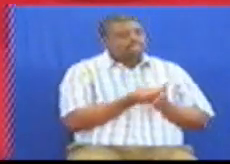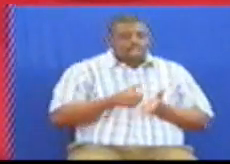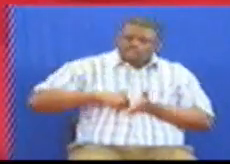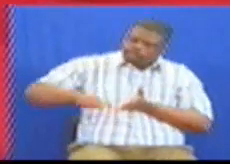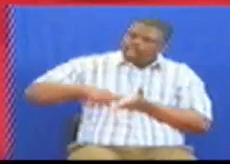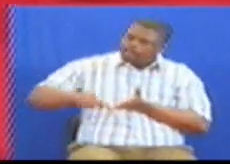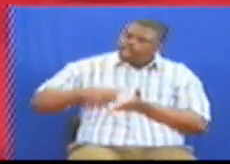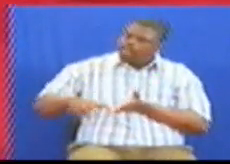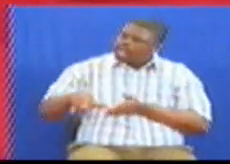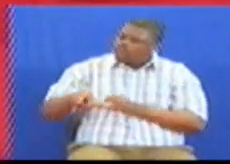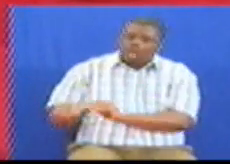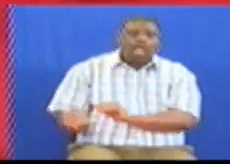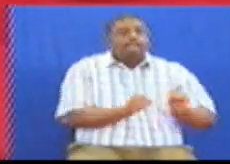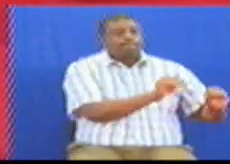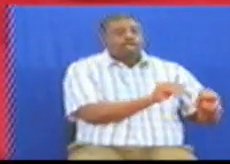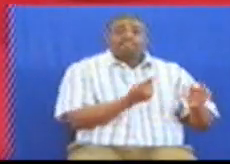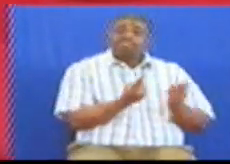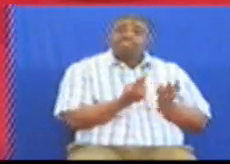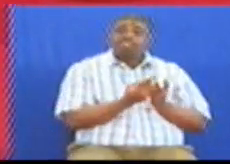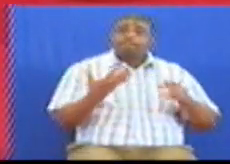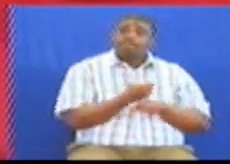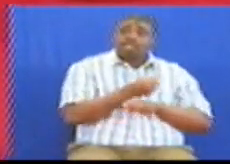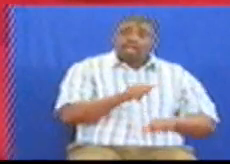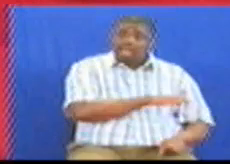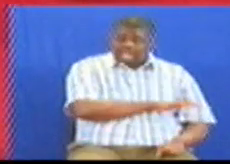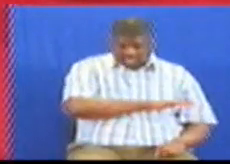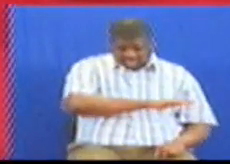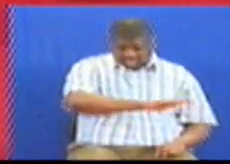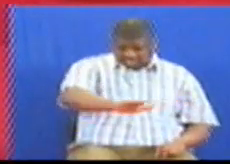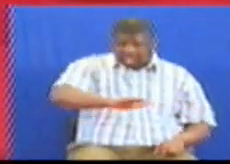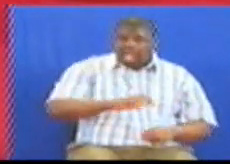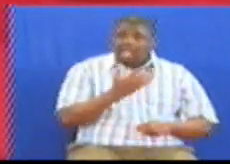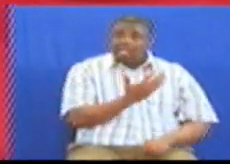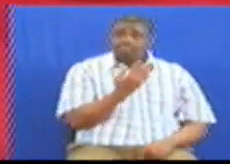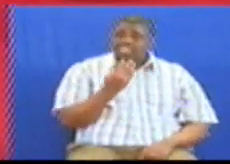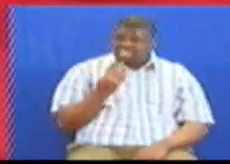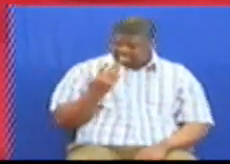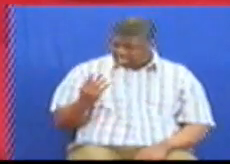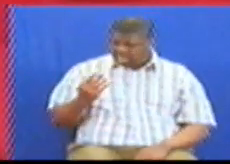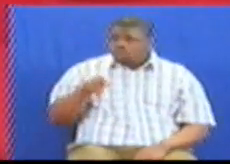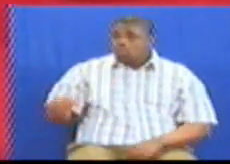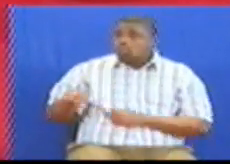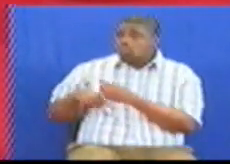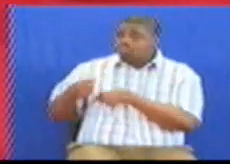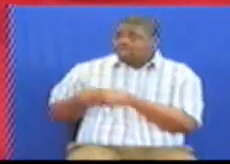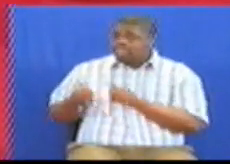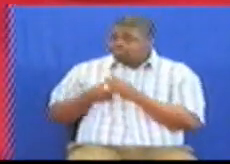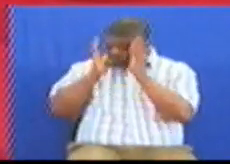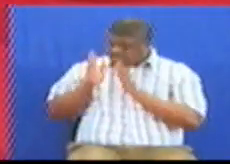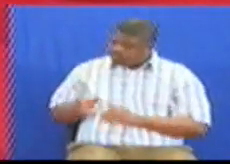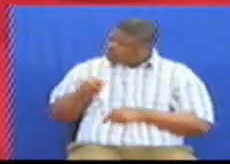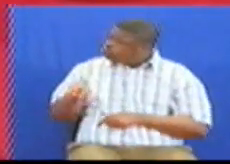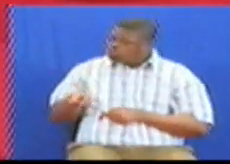Spika, katika mradi huu tutapata hekta 54 ambazo zitatengenezwa kutokana na kulipa fidia na kutengeneza. Huu mradi Mheshimiwa Naibu Spika